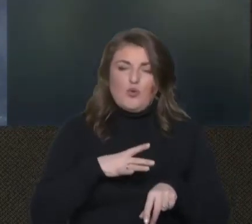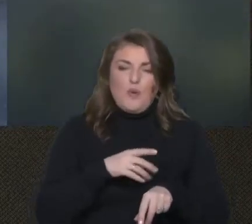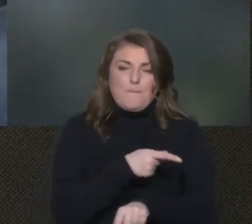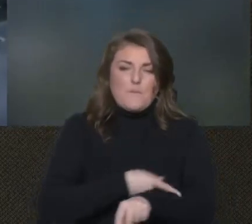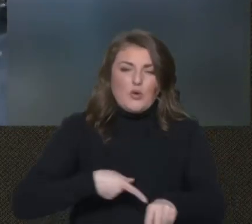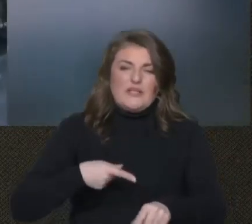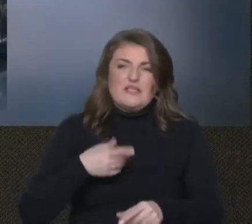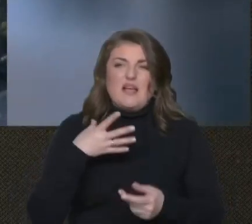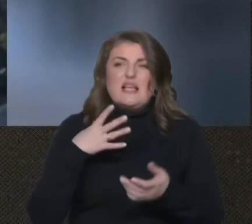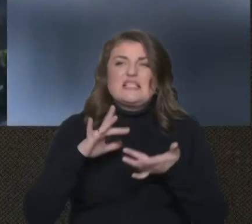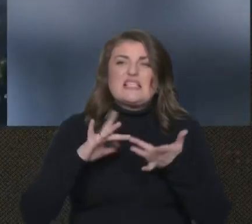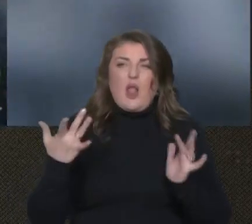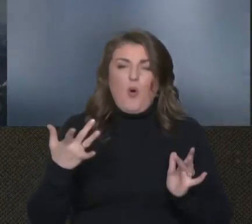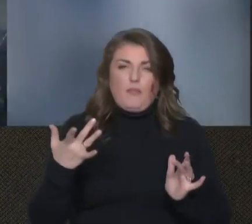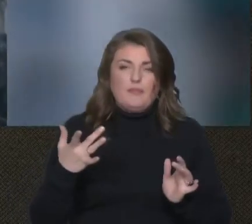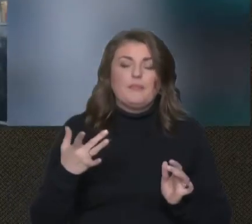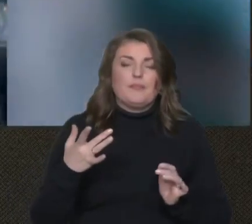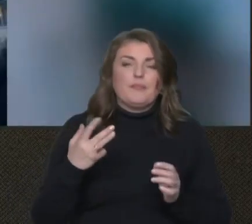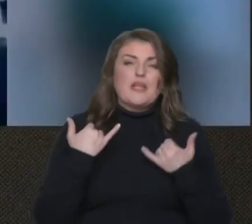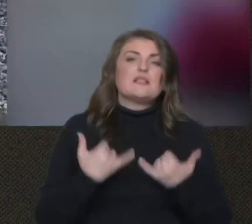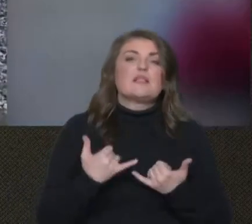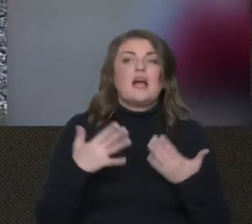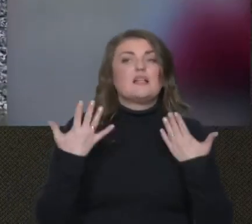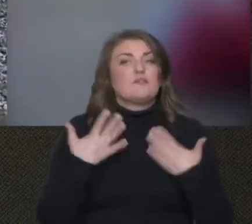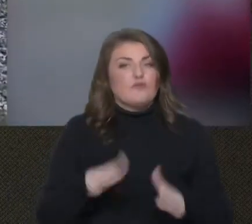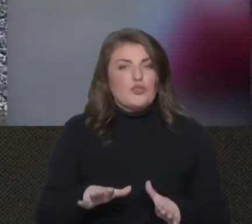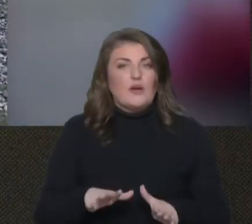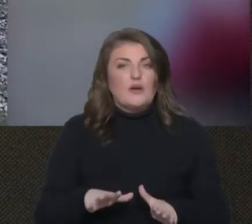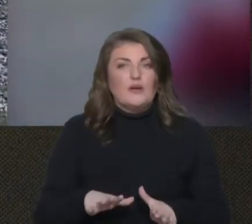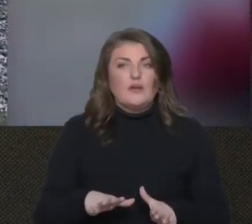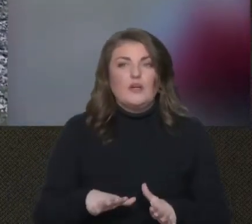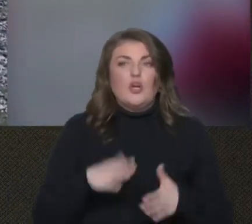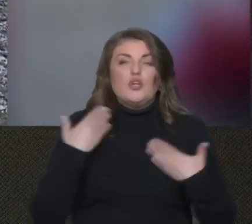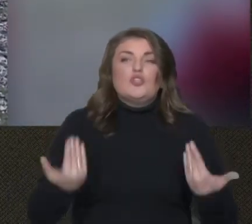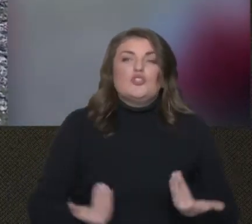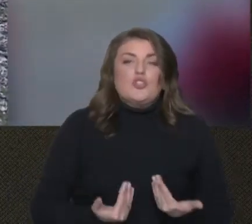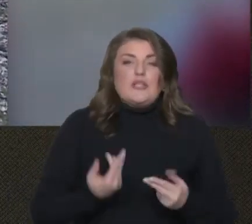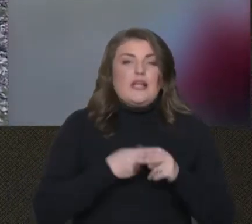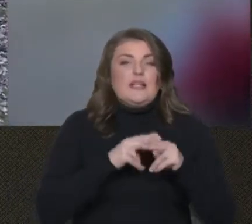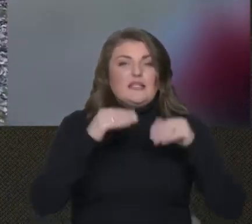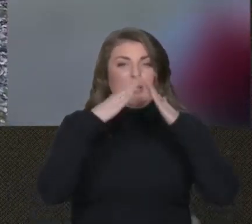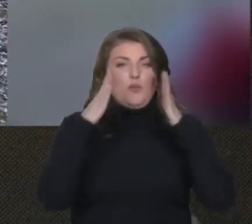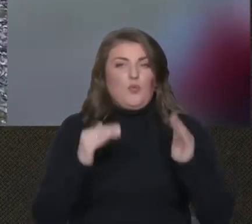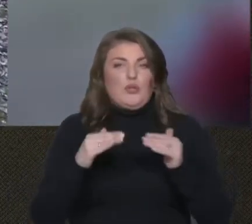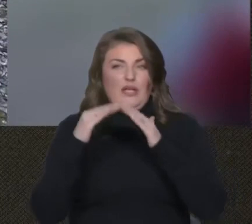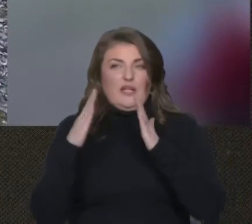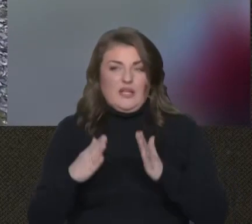порізи, власне, склом. Ну, зараз вже жителі цих будинків